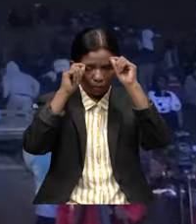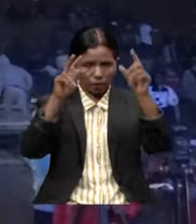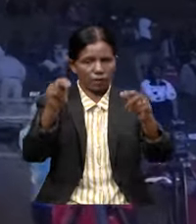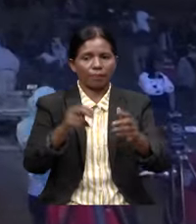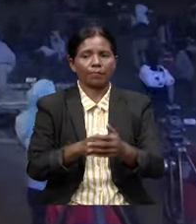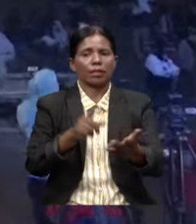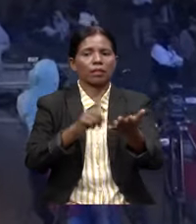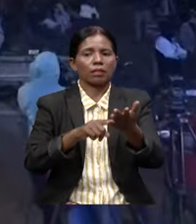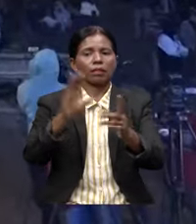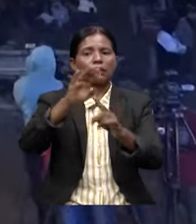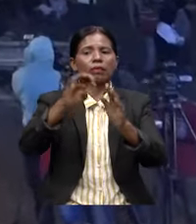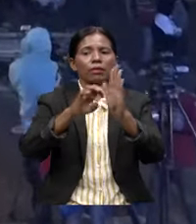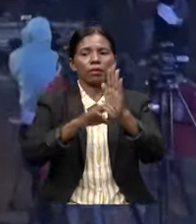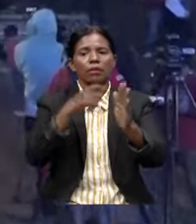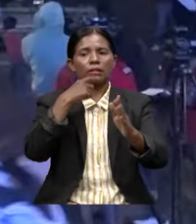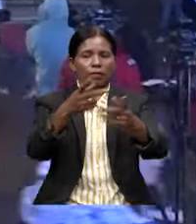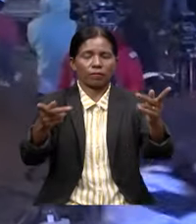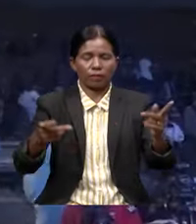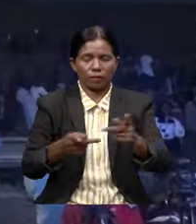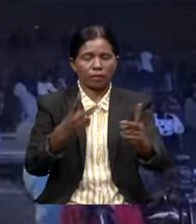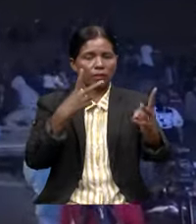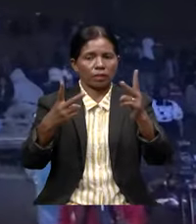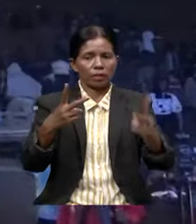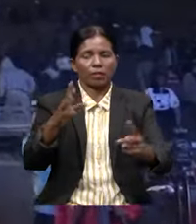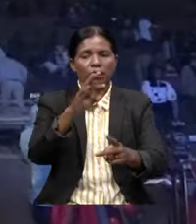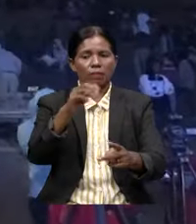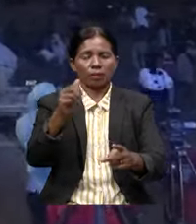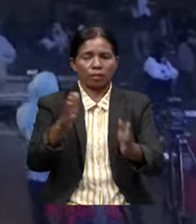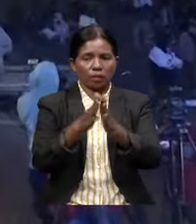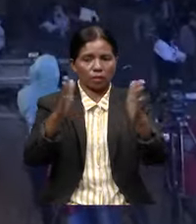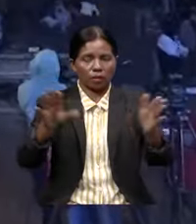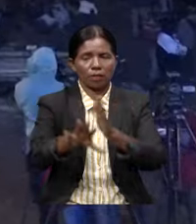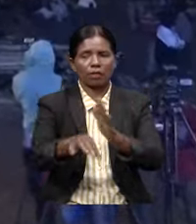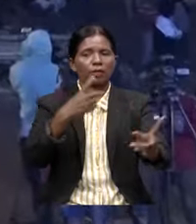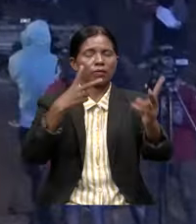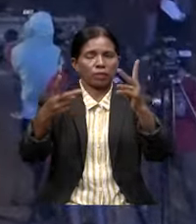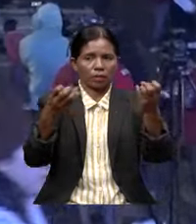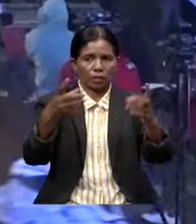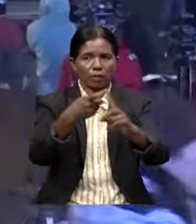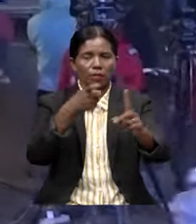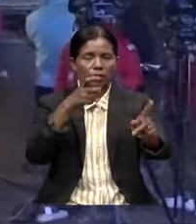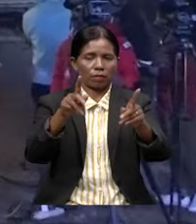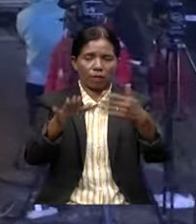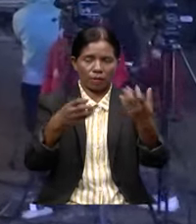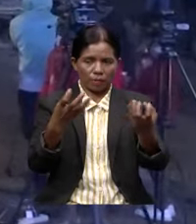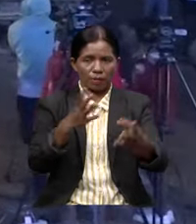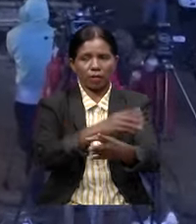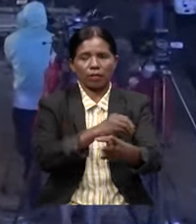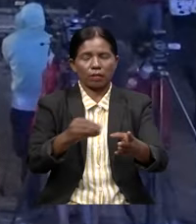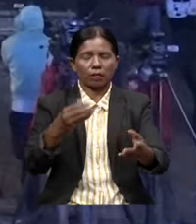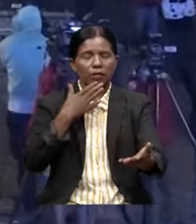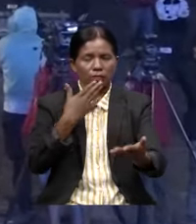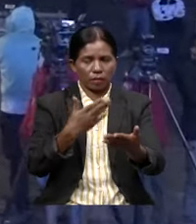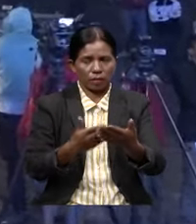E a discurso se festaru hateten fatin turismo Rabilau sei saibot no sei hetan visita barra cusi turista sira tambone paisagem